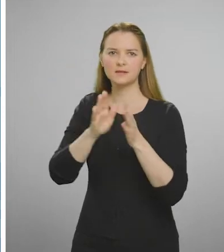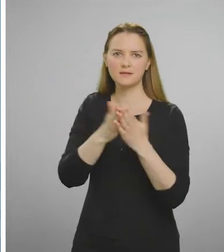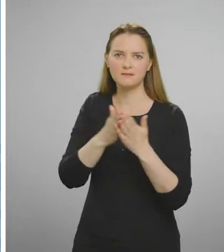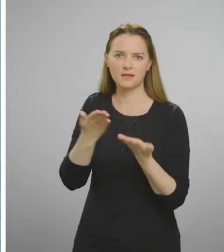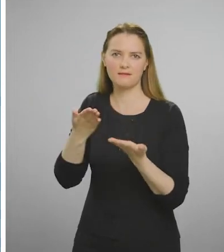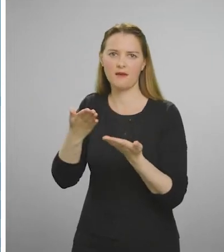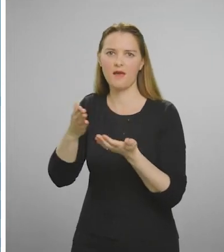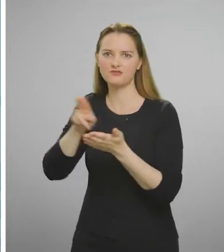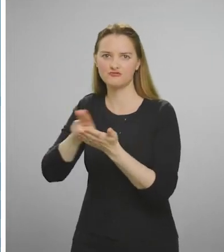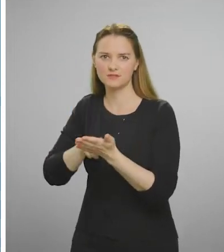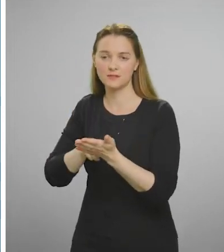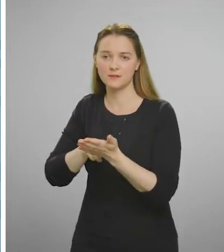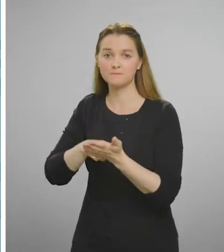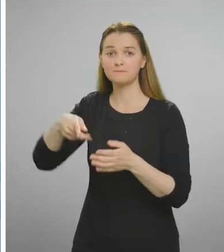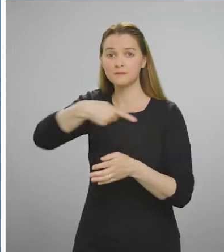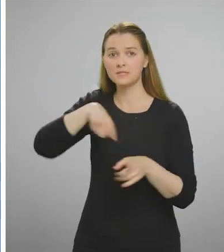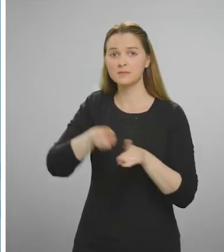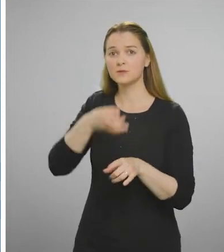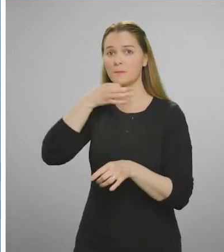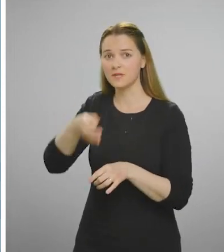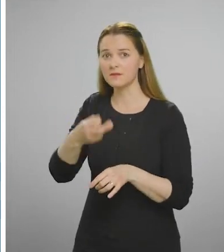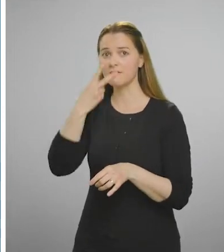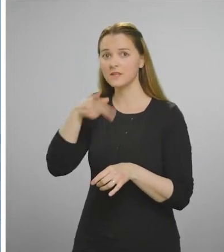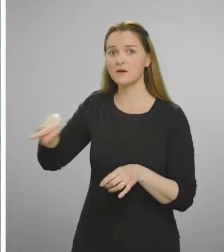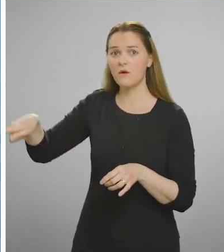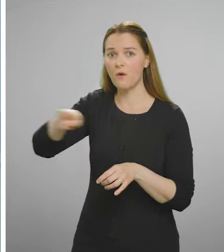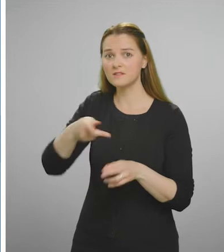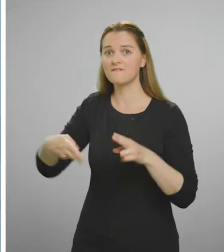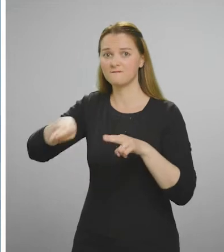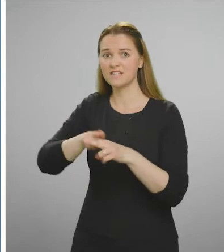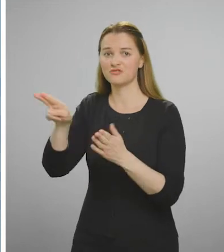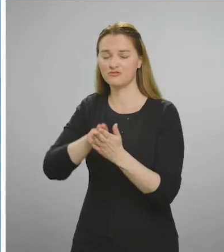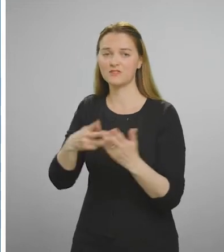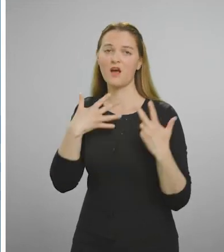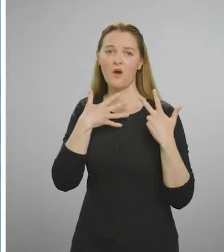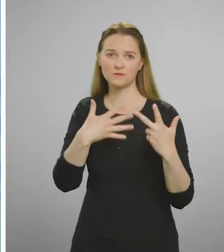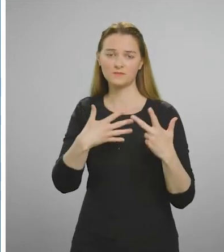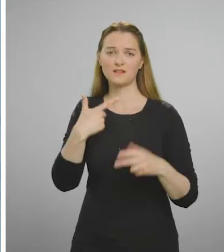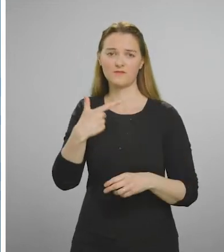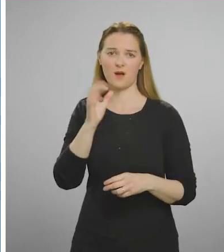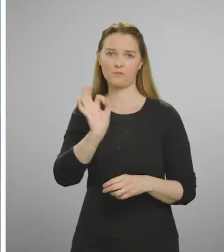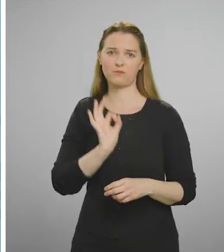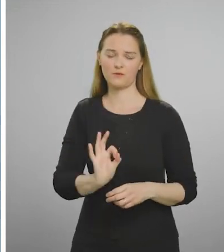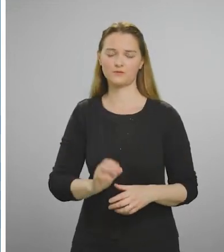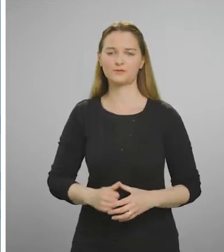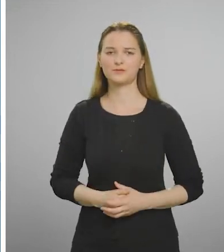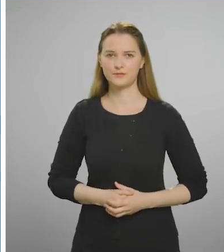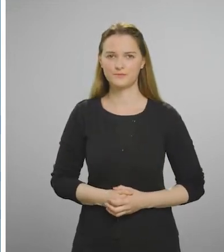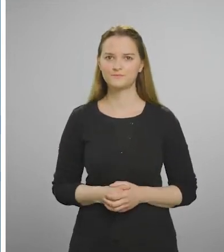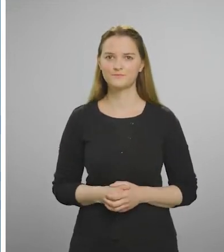Njima smo ponovili isto pitanje i pokazalo se da među njima ipak ima nešto više čitatelja knjiga,